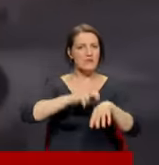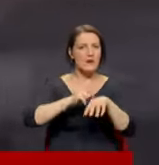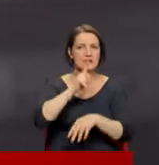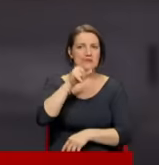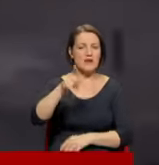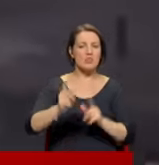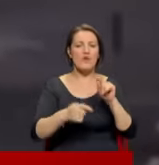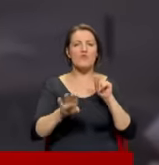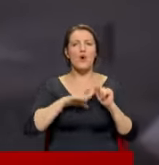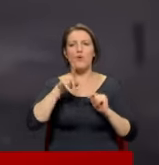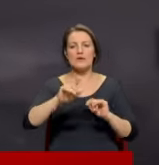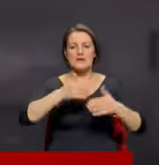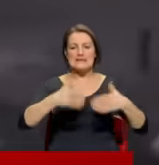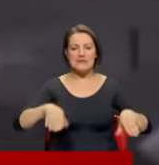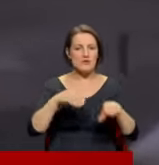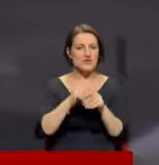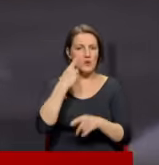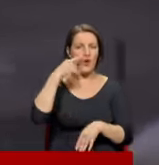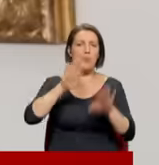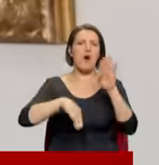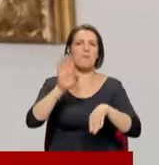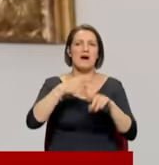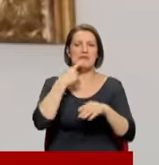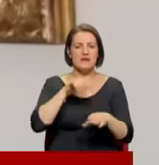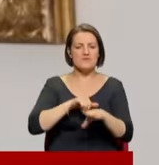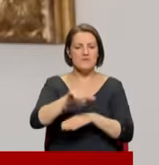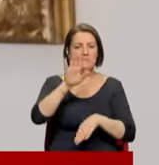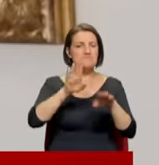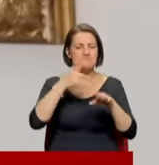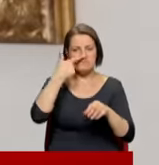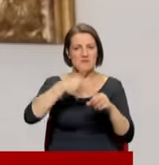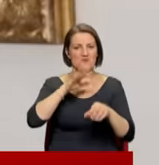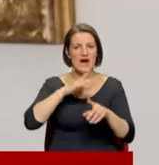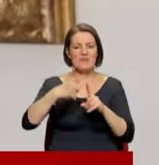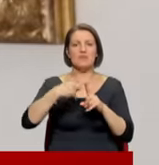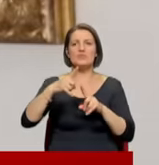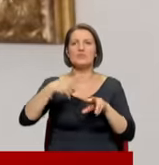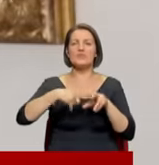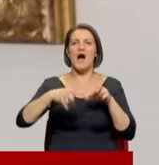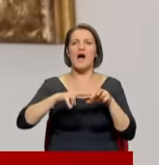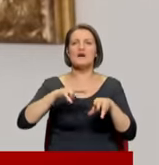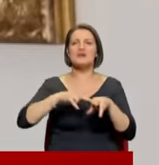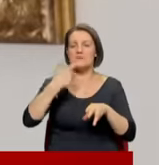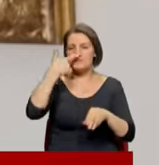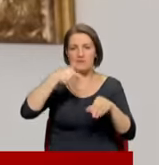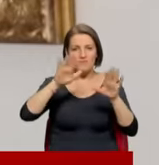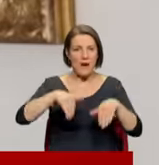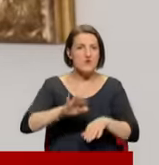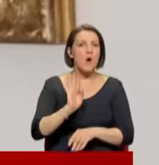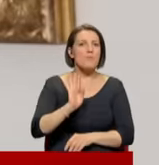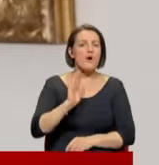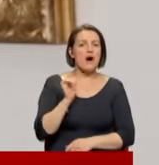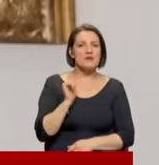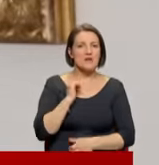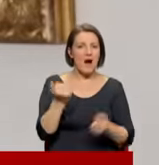seslendi. Davutoğlu kısıtlama için göz boyama dedi. Jet yakıtı var ama tank yakıtı acaba var mı yok mu? Asker araçların